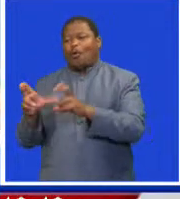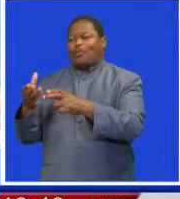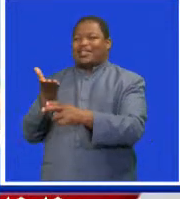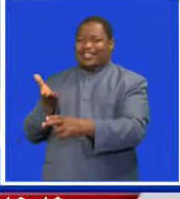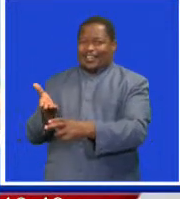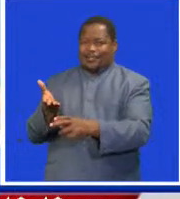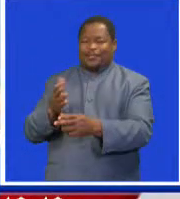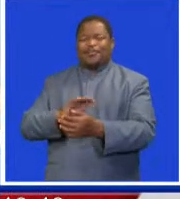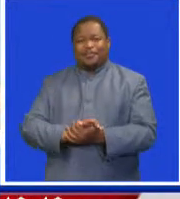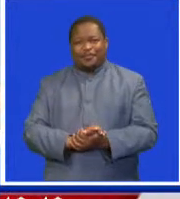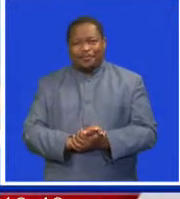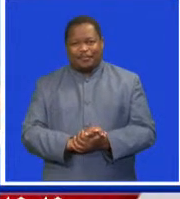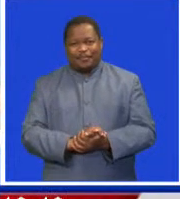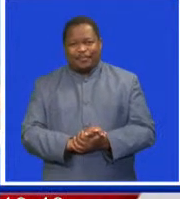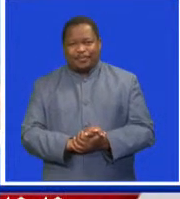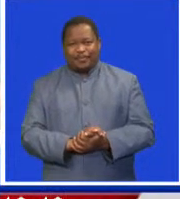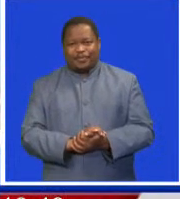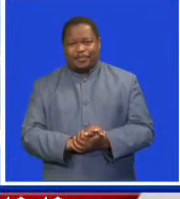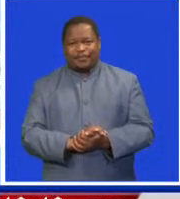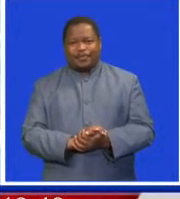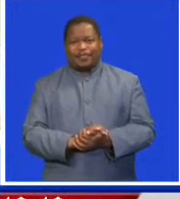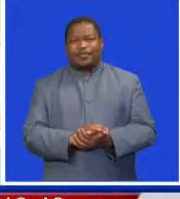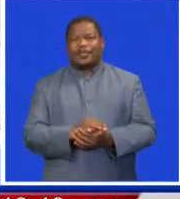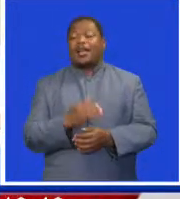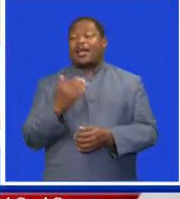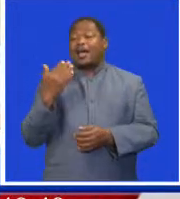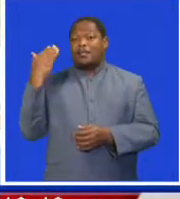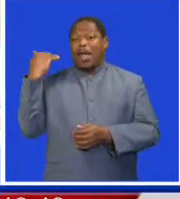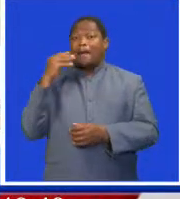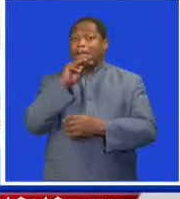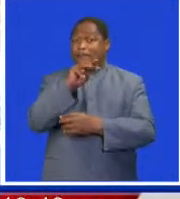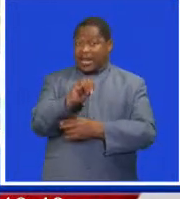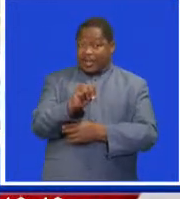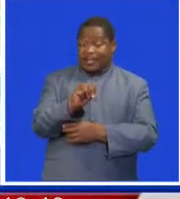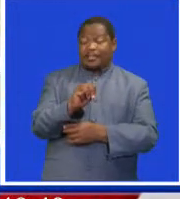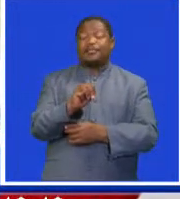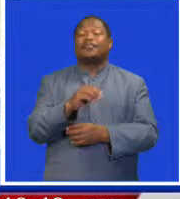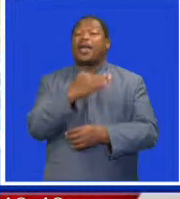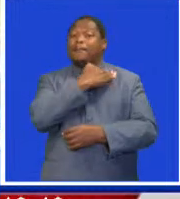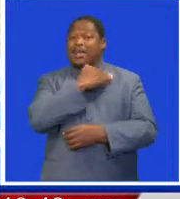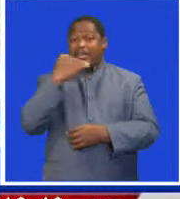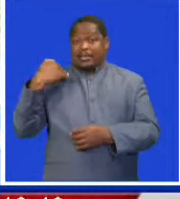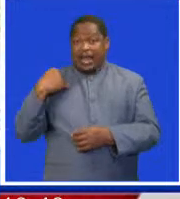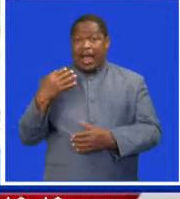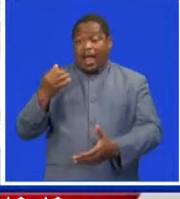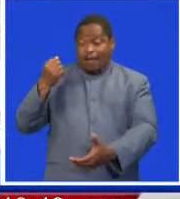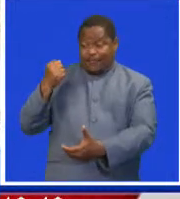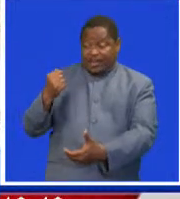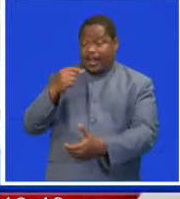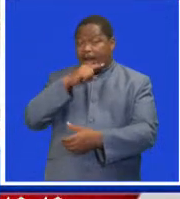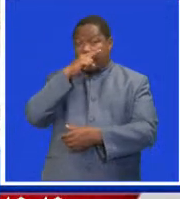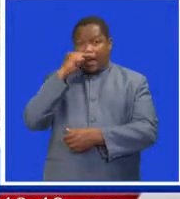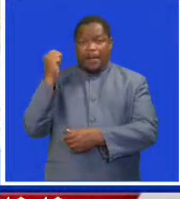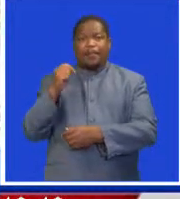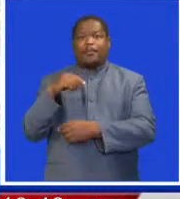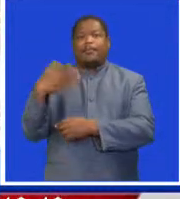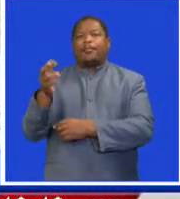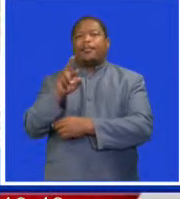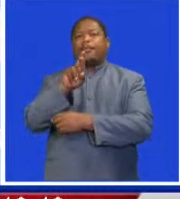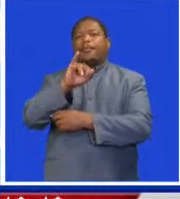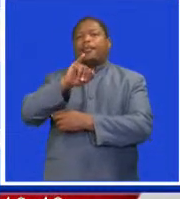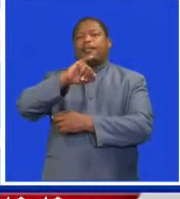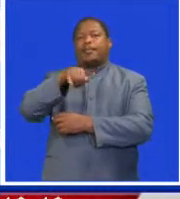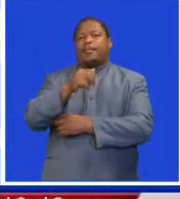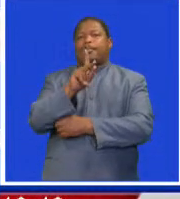Ngemsembuluko indvuna yelitiko letemafa Neil Rickenberg ibeke libandla lelihola ngumbuso Simelane lelitobuka tikhalota somabhizinisi labakhala